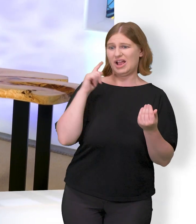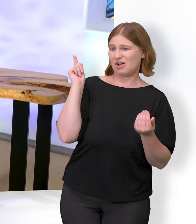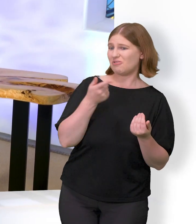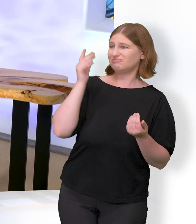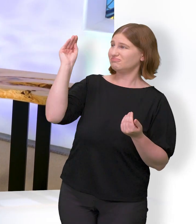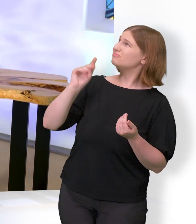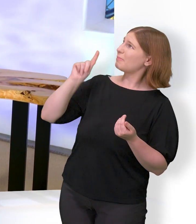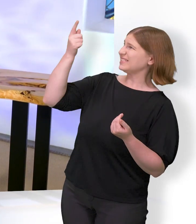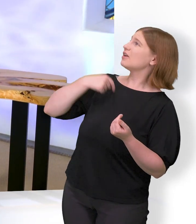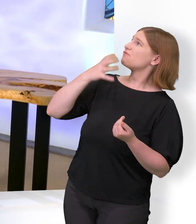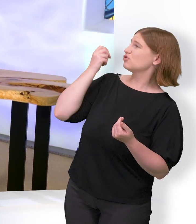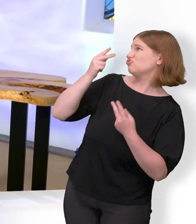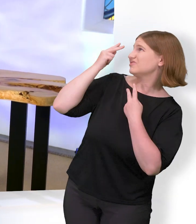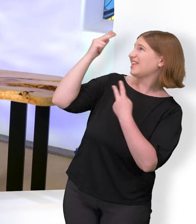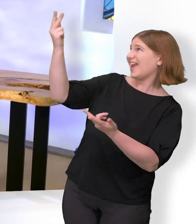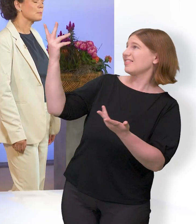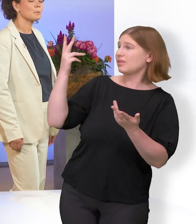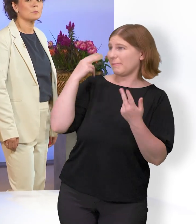dass ich sehend werde.